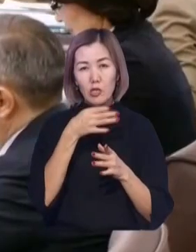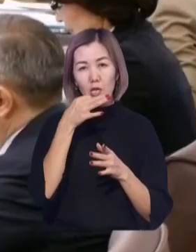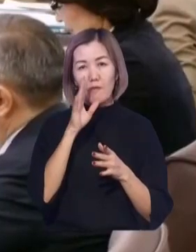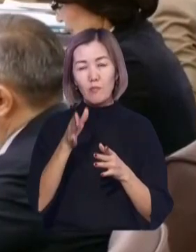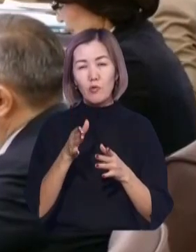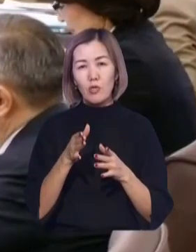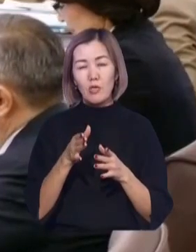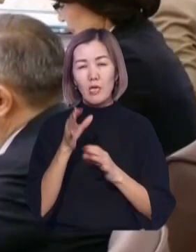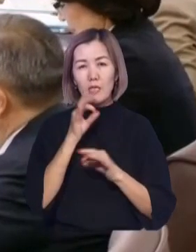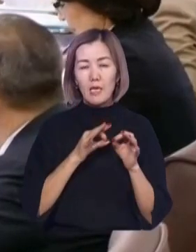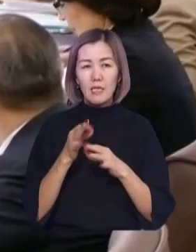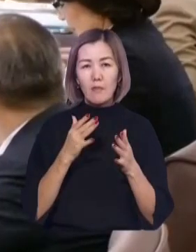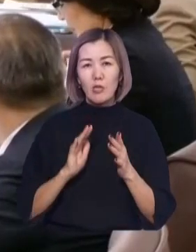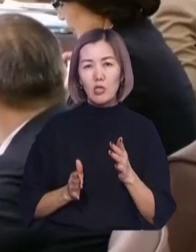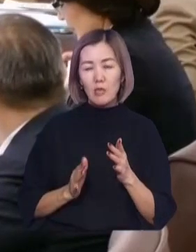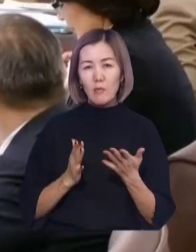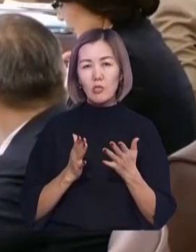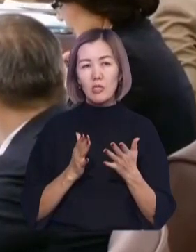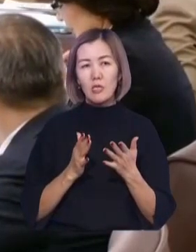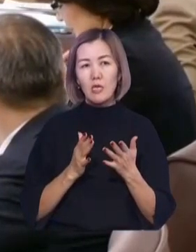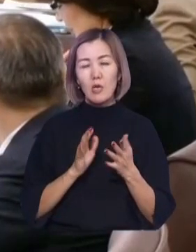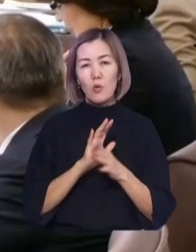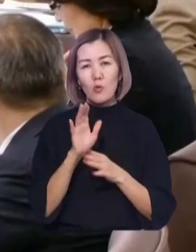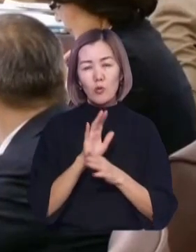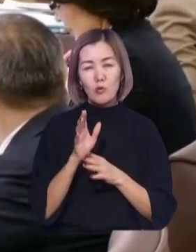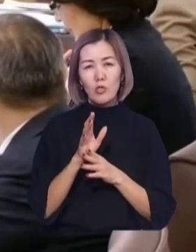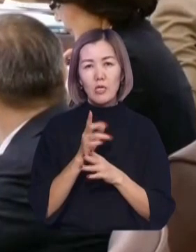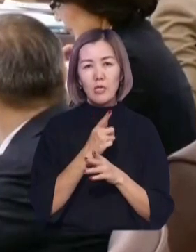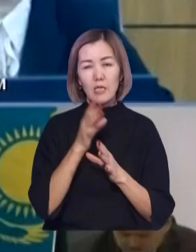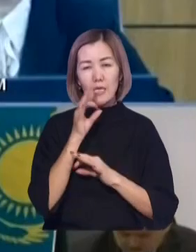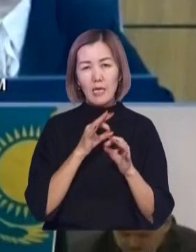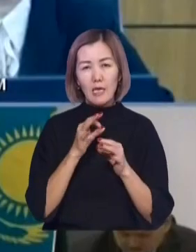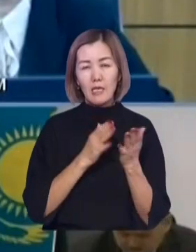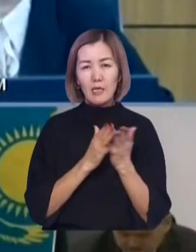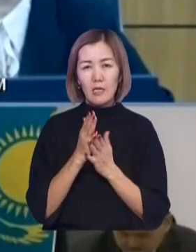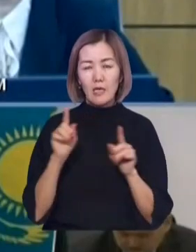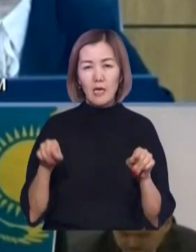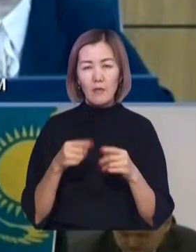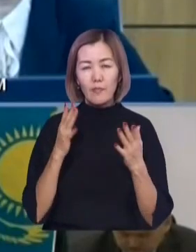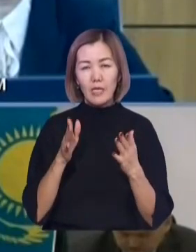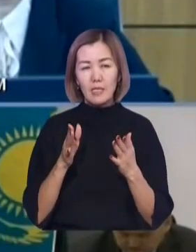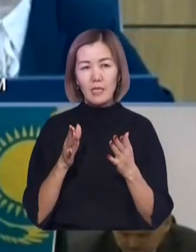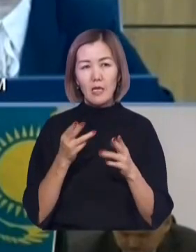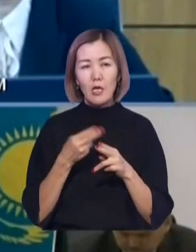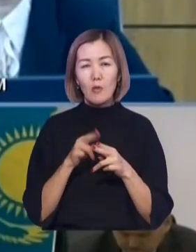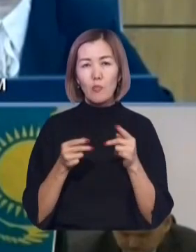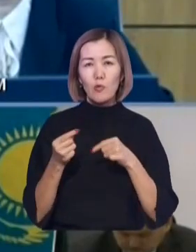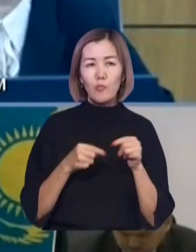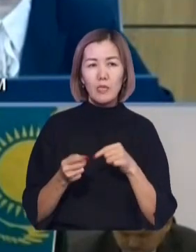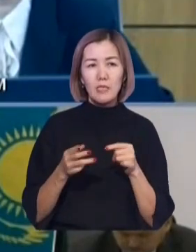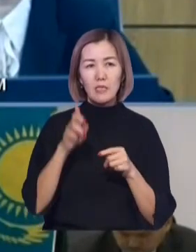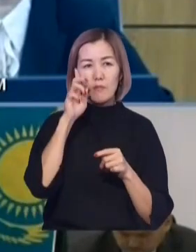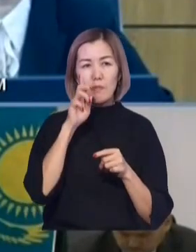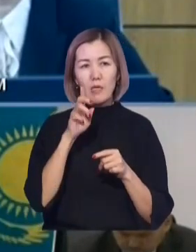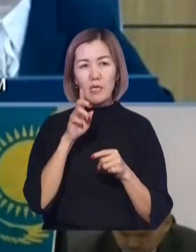дәрі-дәрмек нарығын жекеменшік өндірушілер, жеткізушілер және дәріхана желілері қалыптастырады. Бұл бизнесті